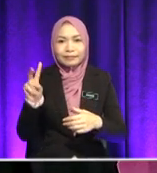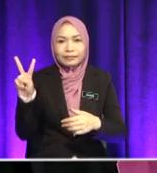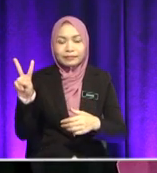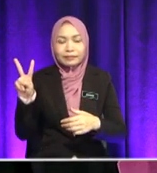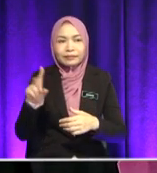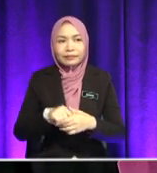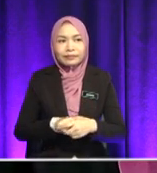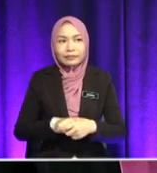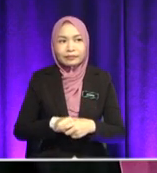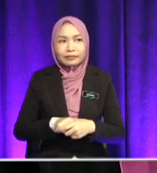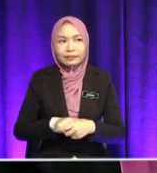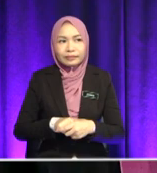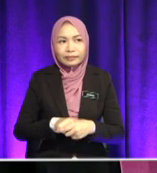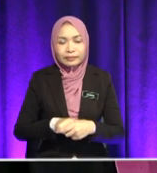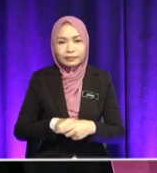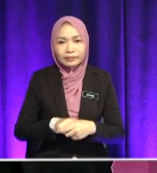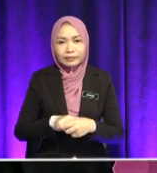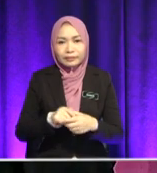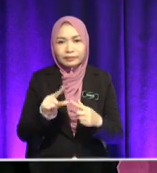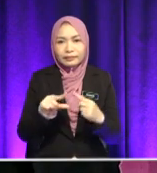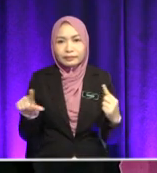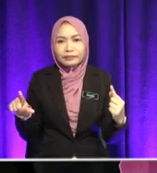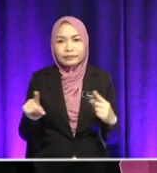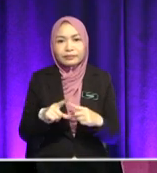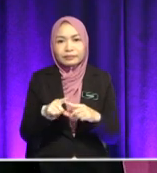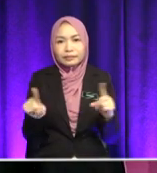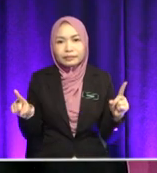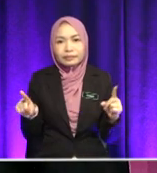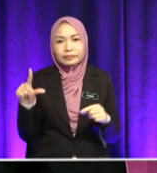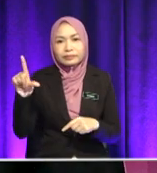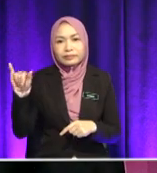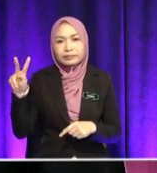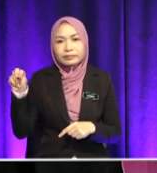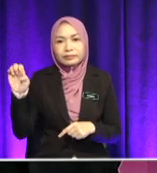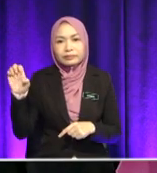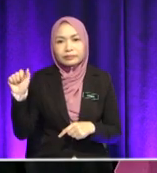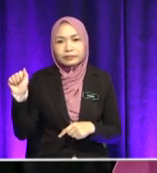Langkah kedua adalah buat bentuk Matrix Oke bentuk Matrix ini semua